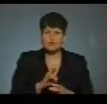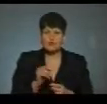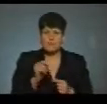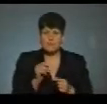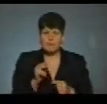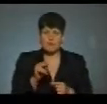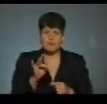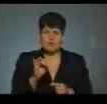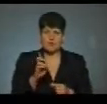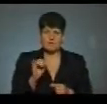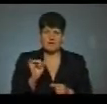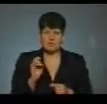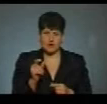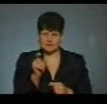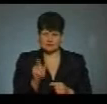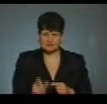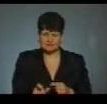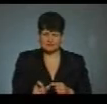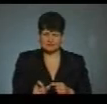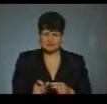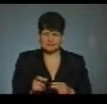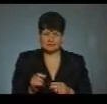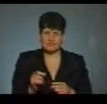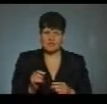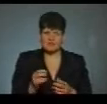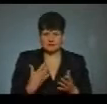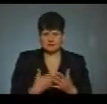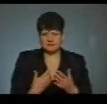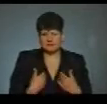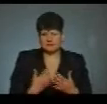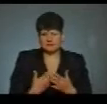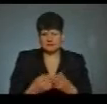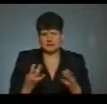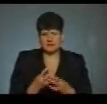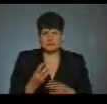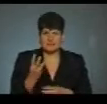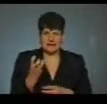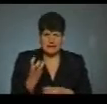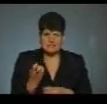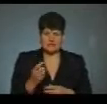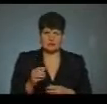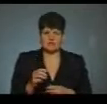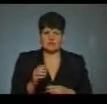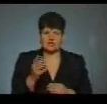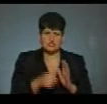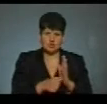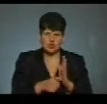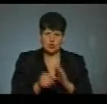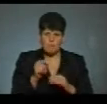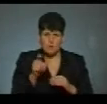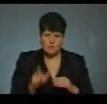пробірок, яких нам потрібно мінімум 600 та 300 шпателів для того, аби